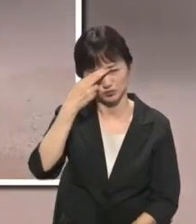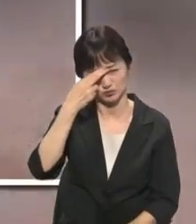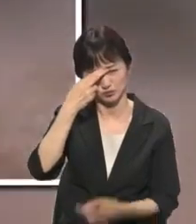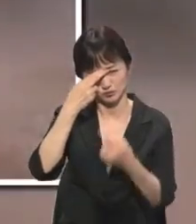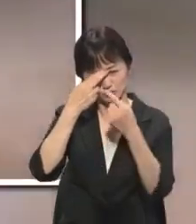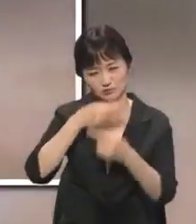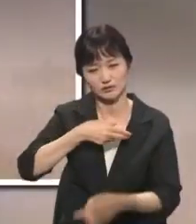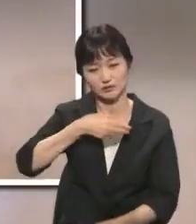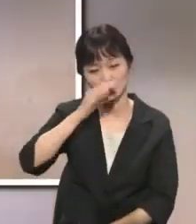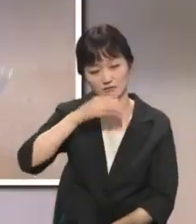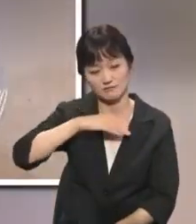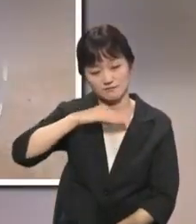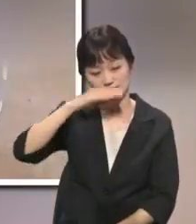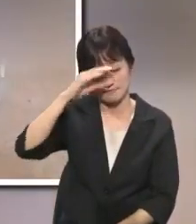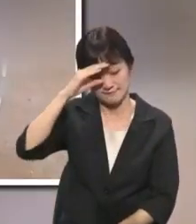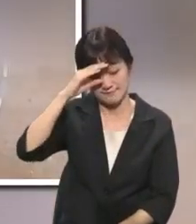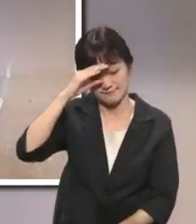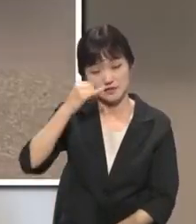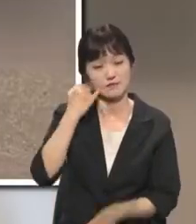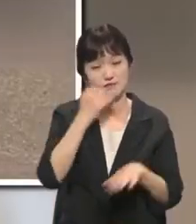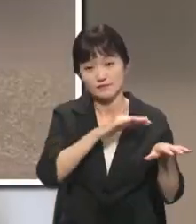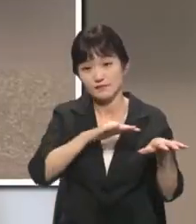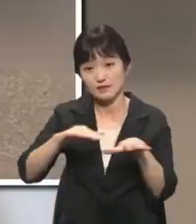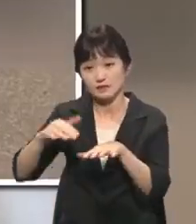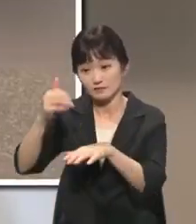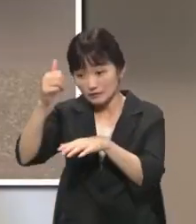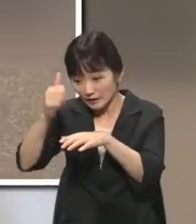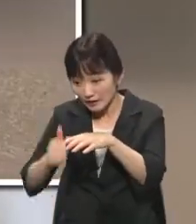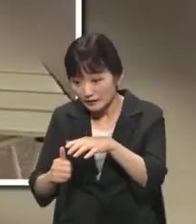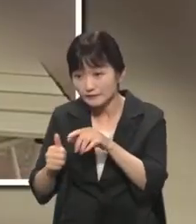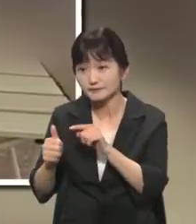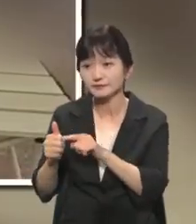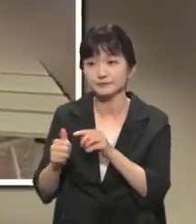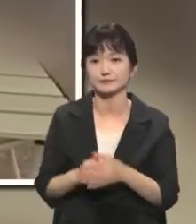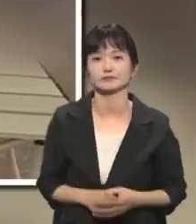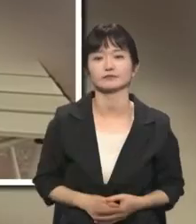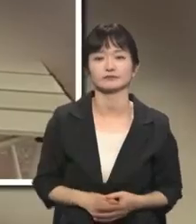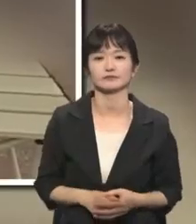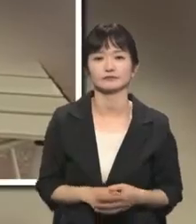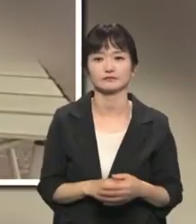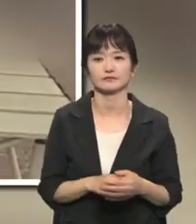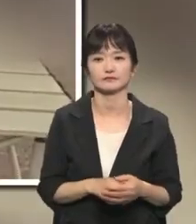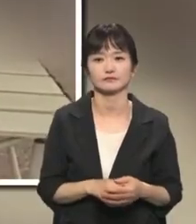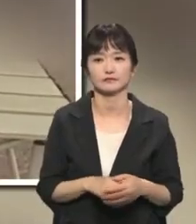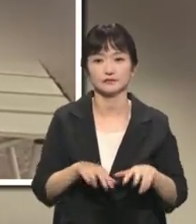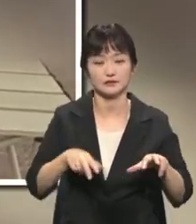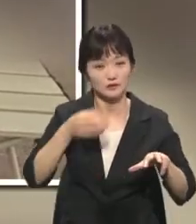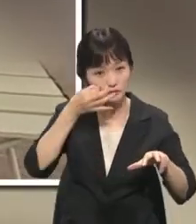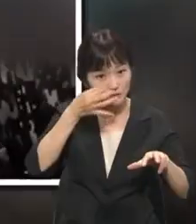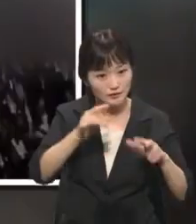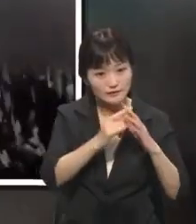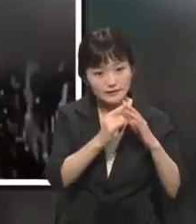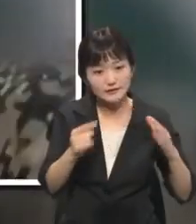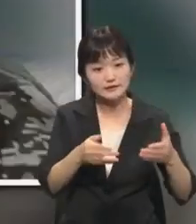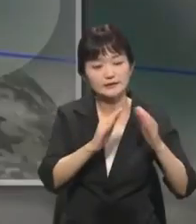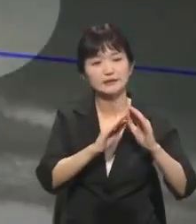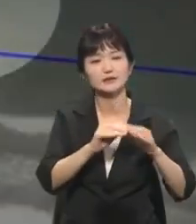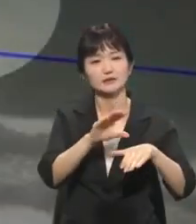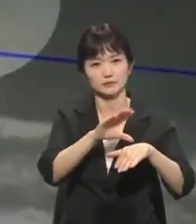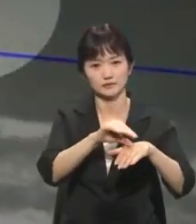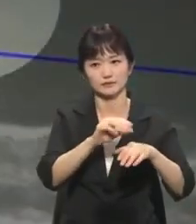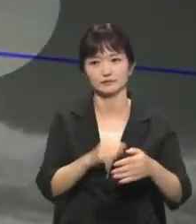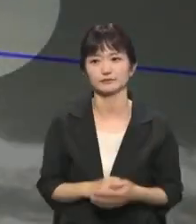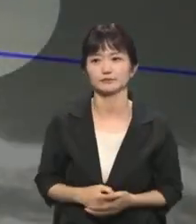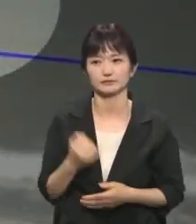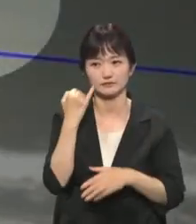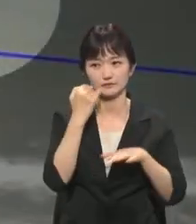취해서 바닷가에 빠진 30대 남성. 이거는 이제 텐트 치는 방송을 했던 유튜버였고 그 바닷가에